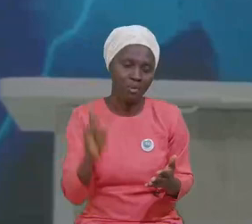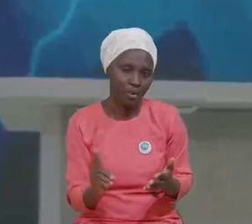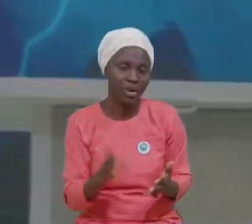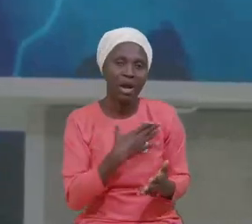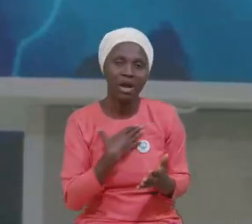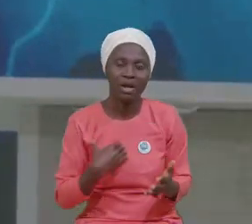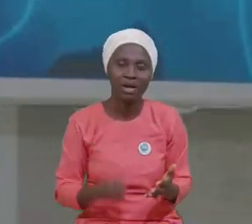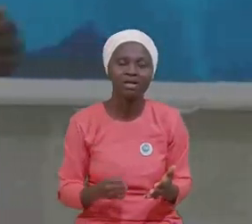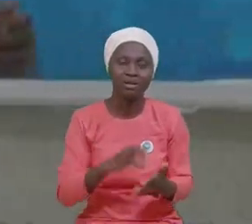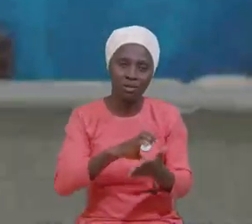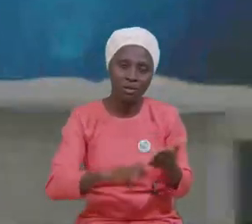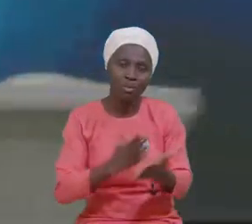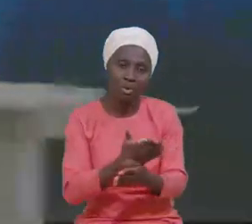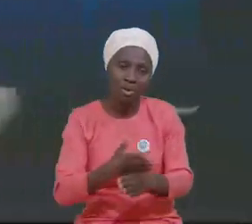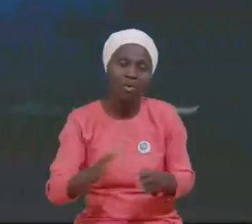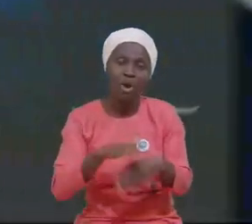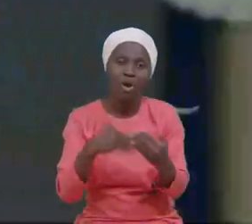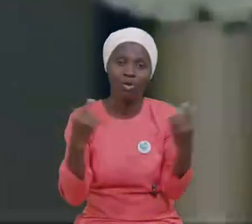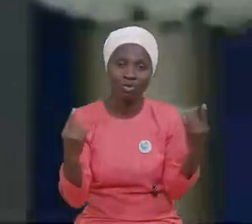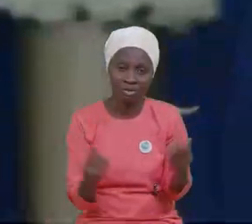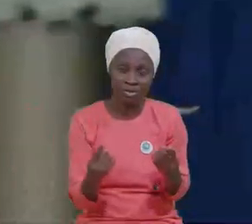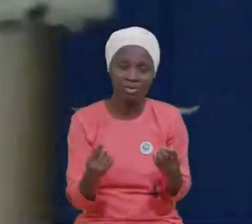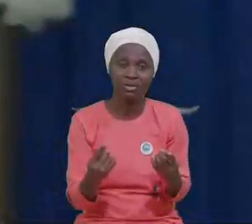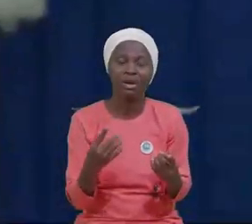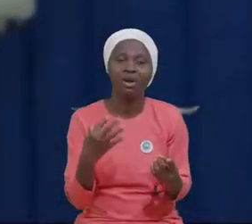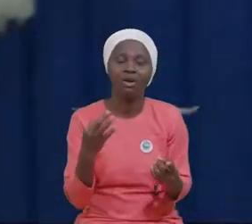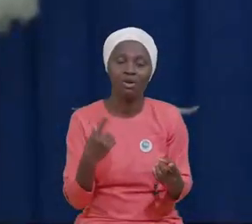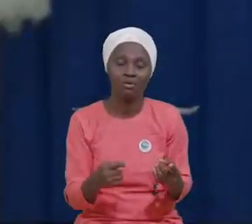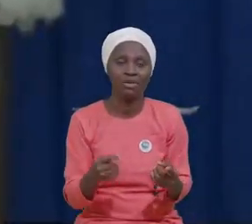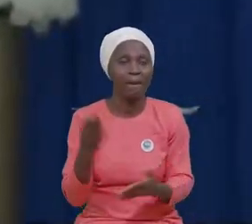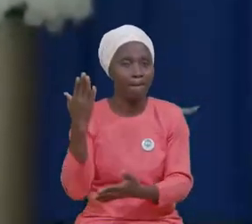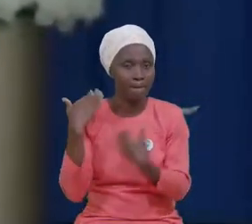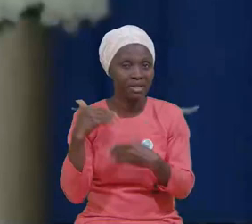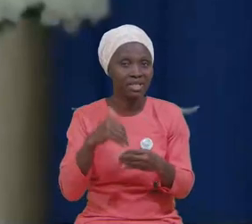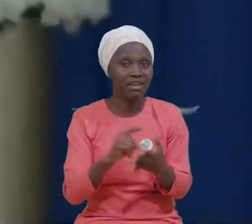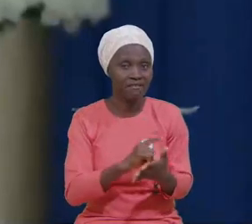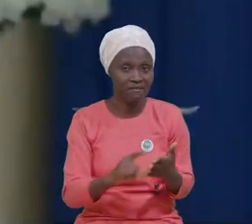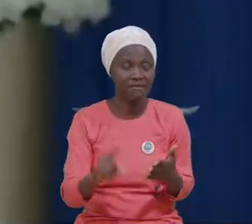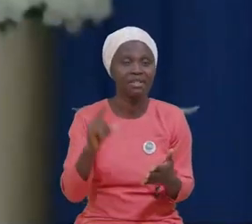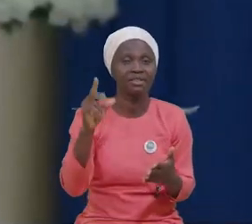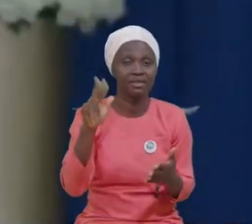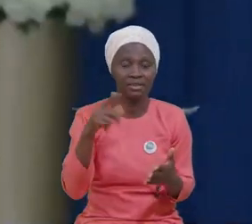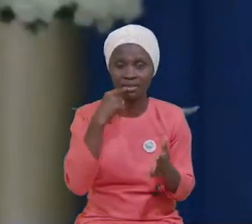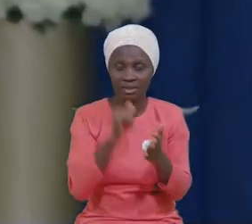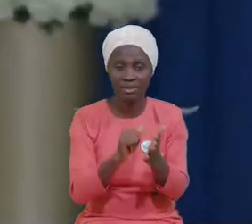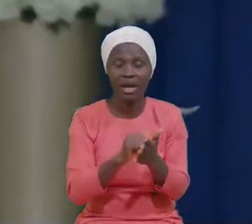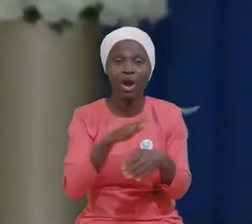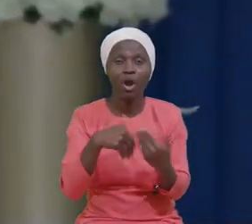les péchés et les hontes du passé. Verset 13. Verset 13 dit, mais